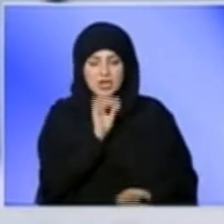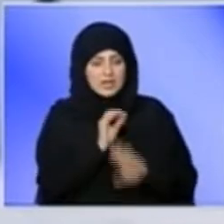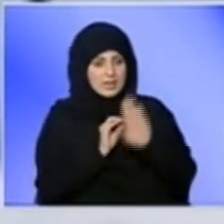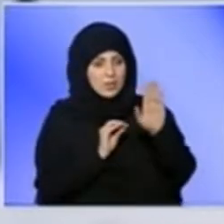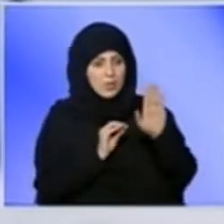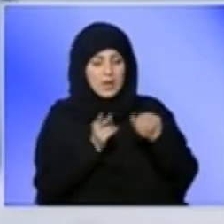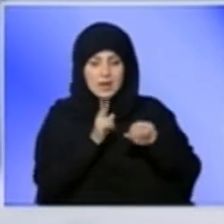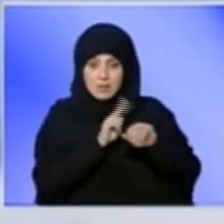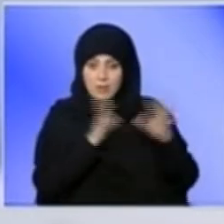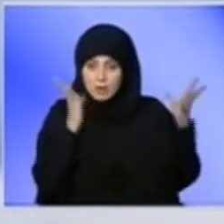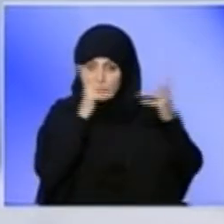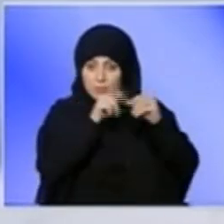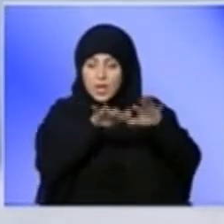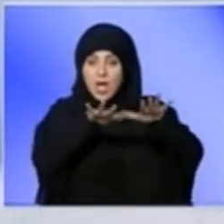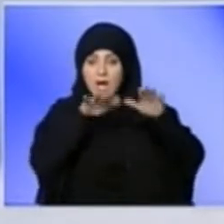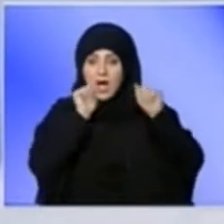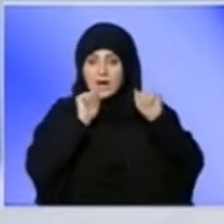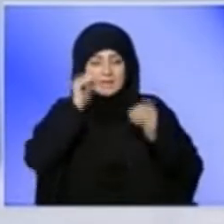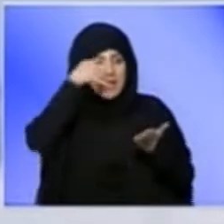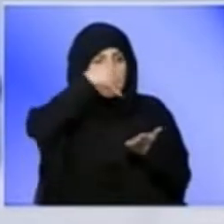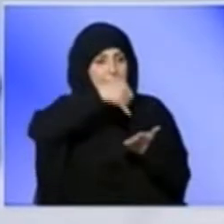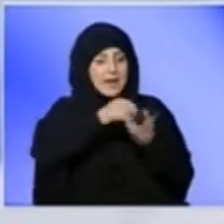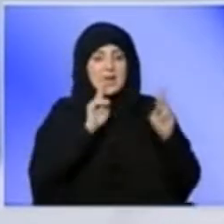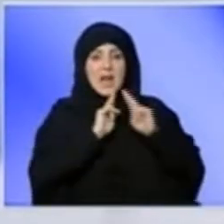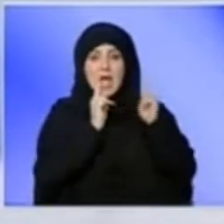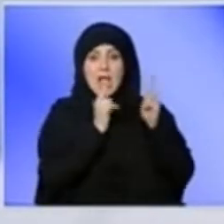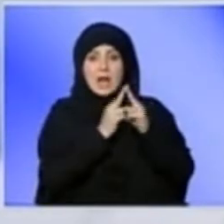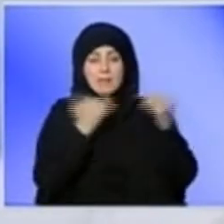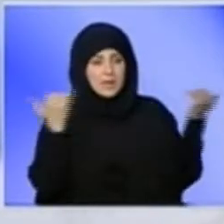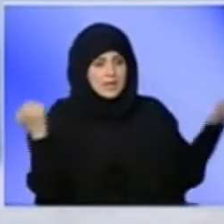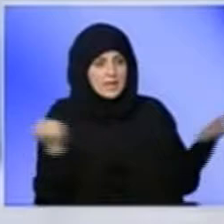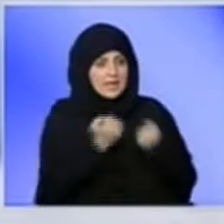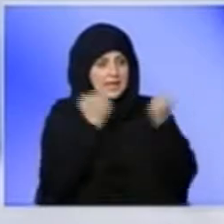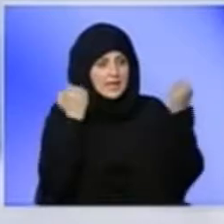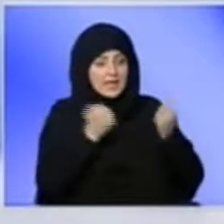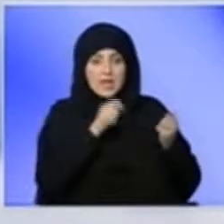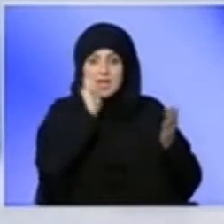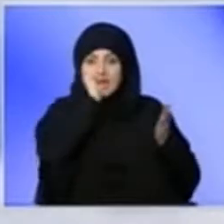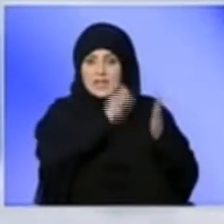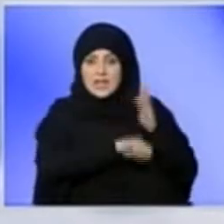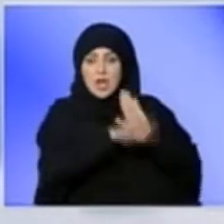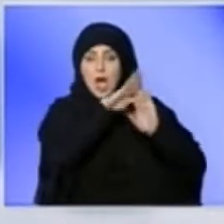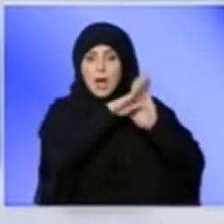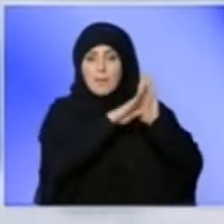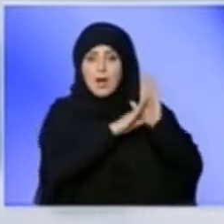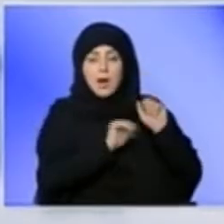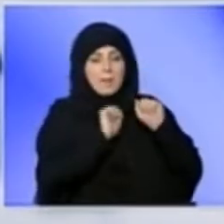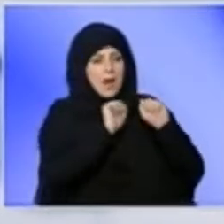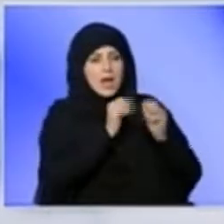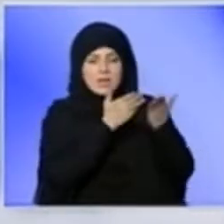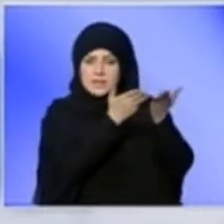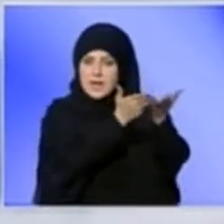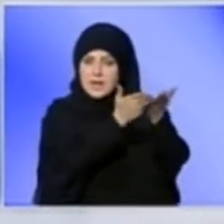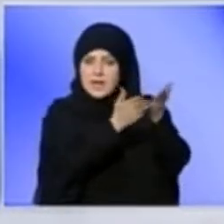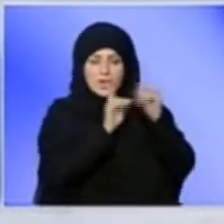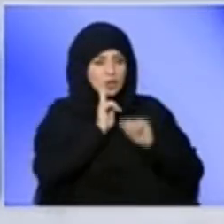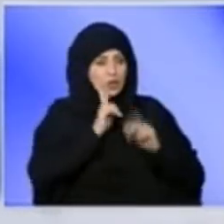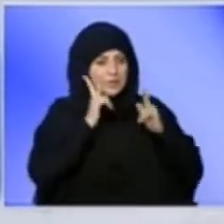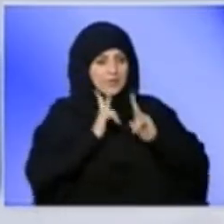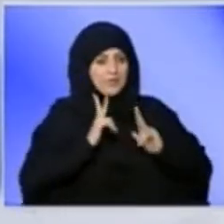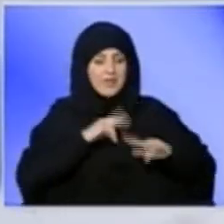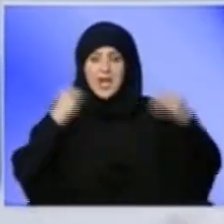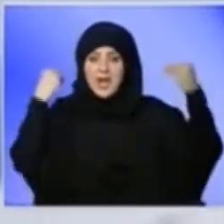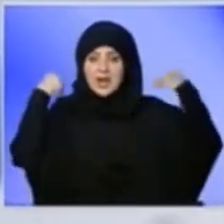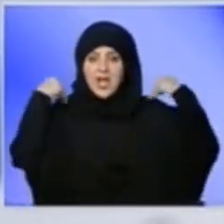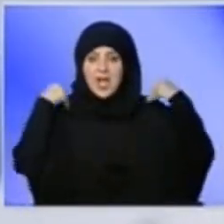كما أكمل المركز الدولي للأمن الرياضي استعداداته لتدشين وتطبيق البرامج المتعلقة بالنزاهة